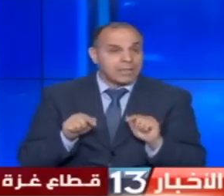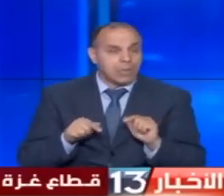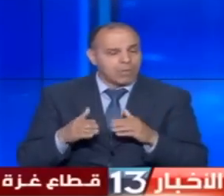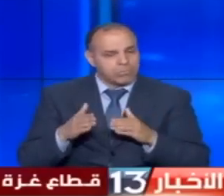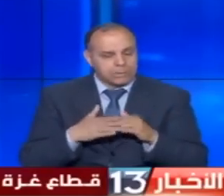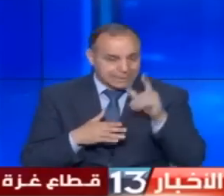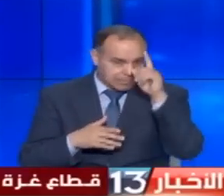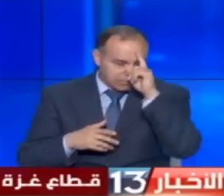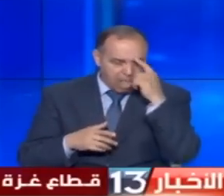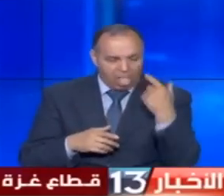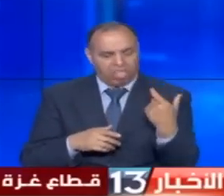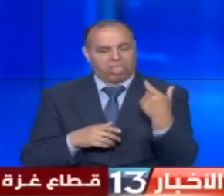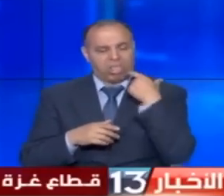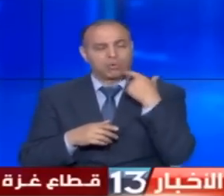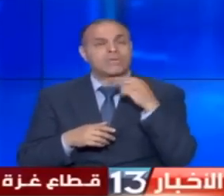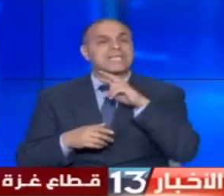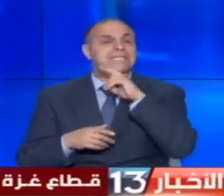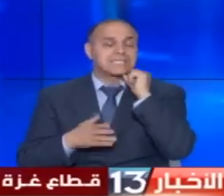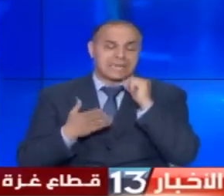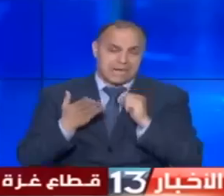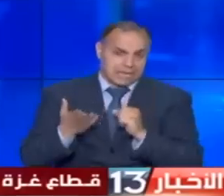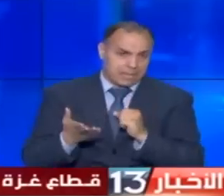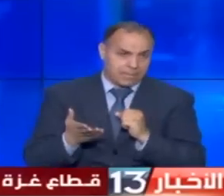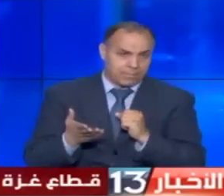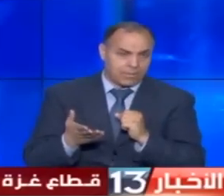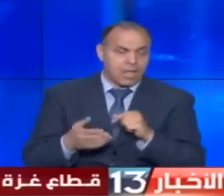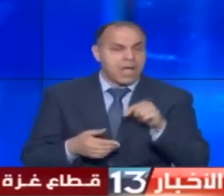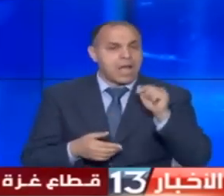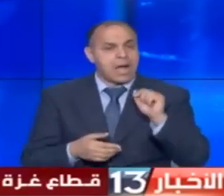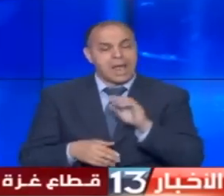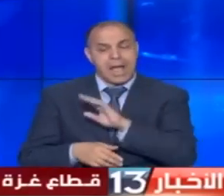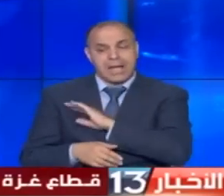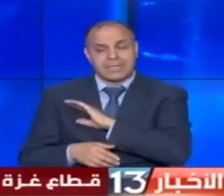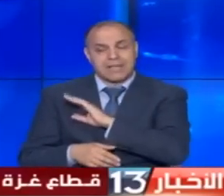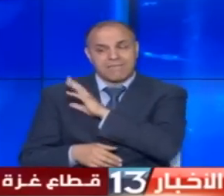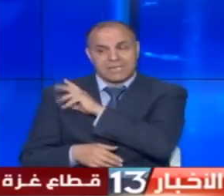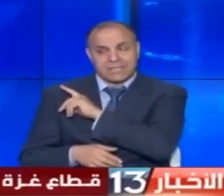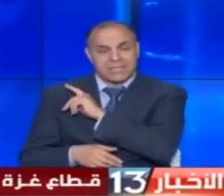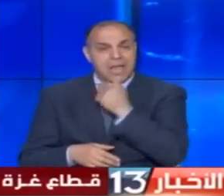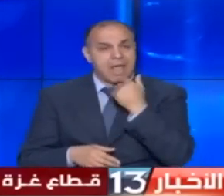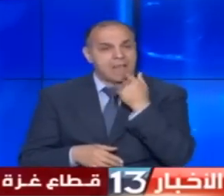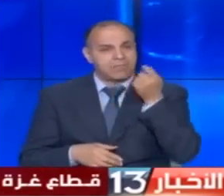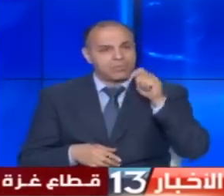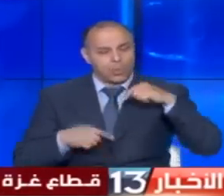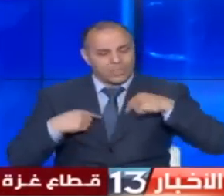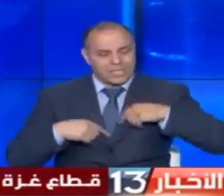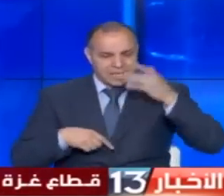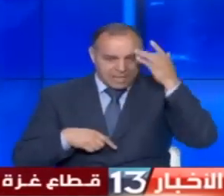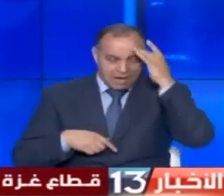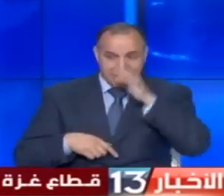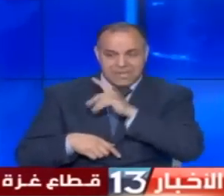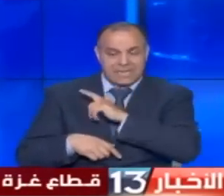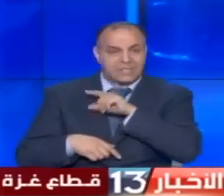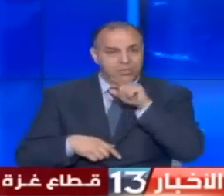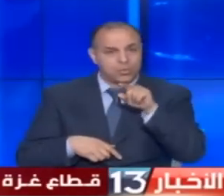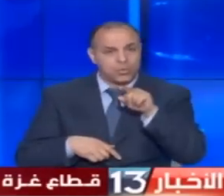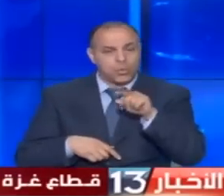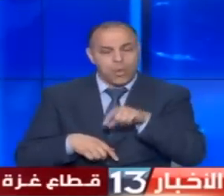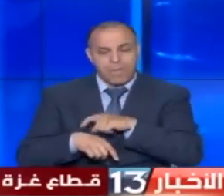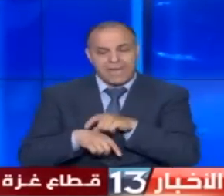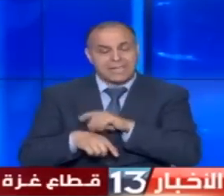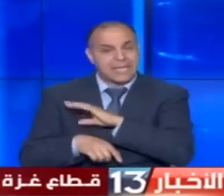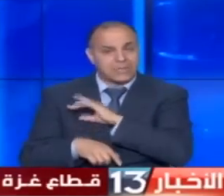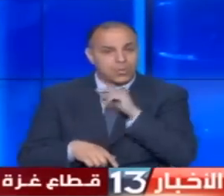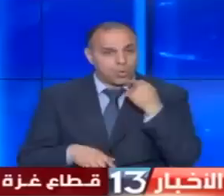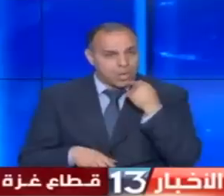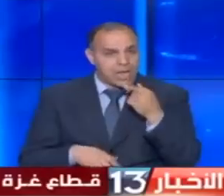الحصار الظالم الذي يفرضه المحتل الاسرائيلي على قطاع غزه عمدت وزاره الثقافه الفلسطينيه وبلديه غزه